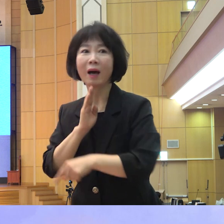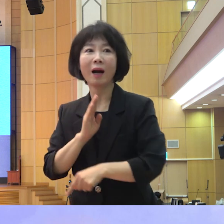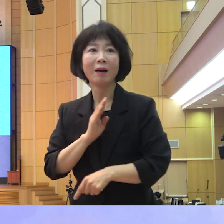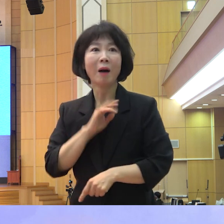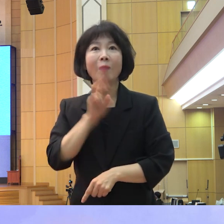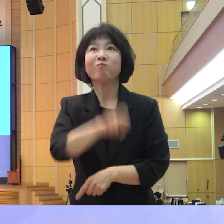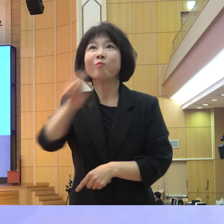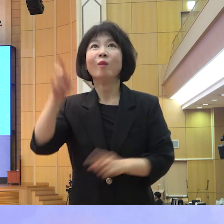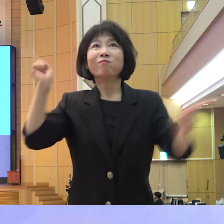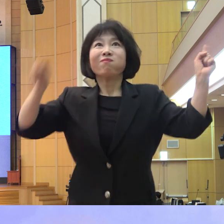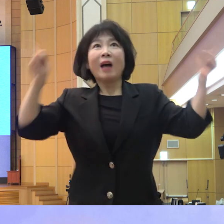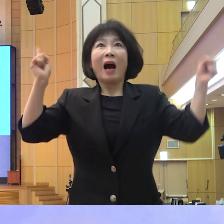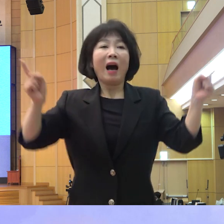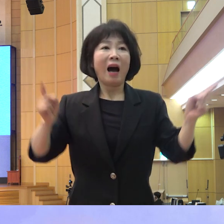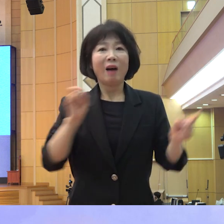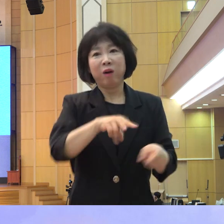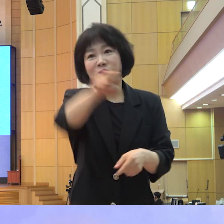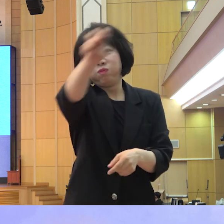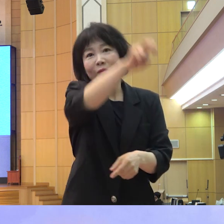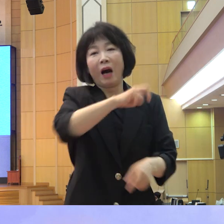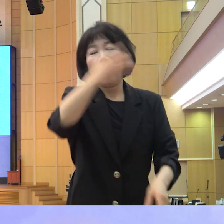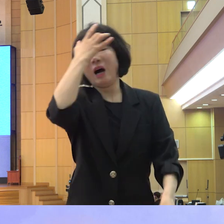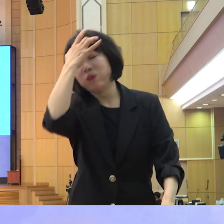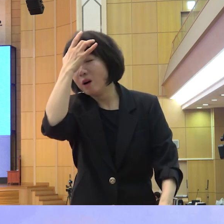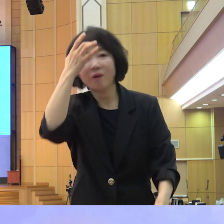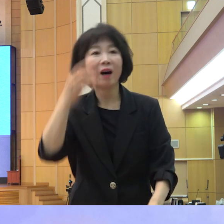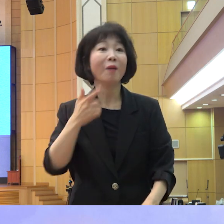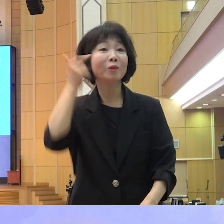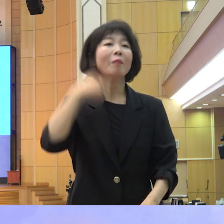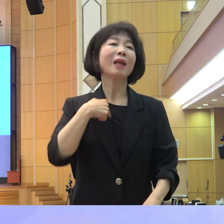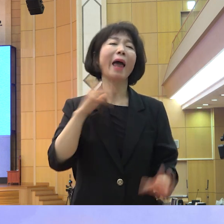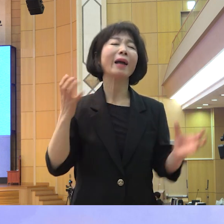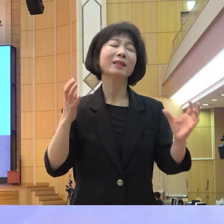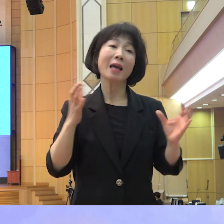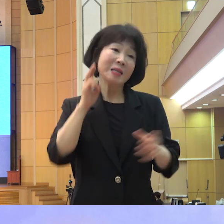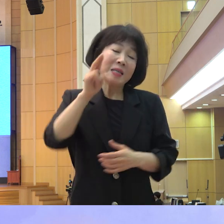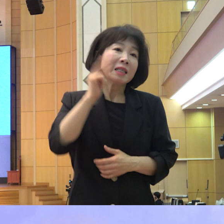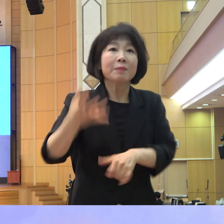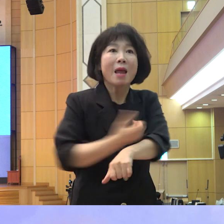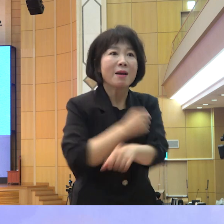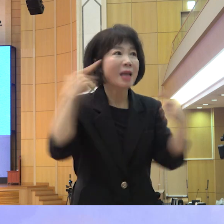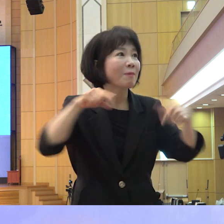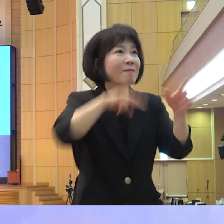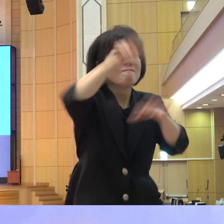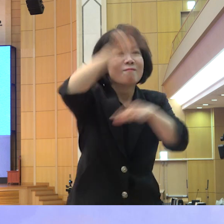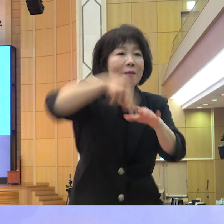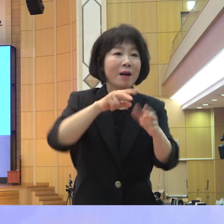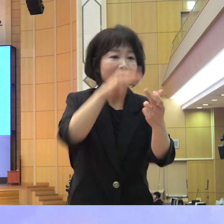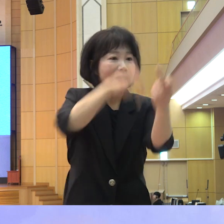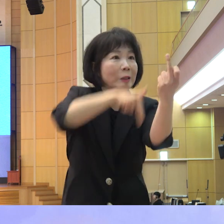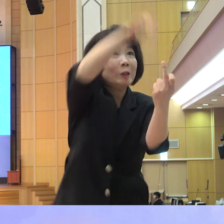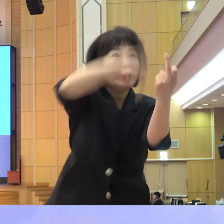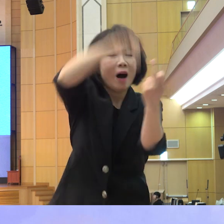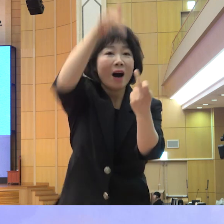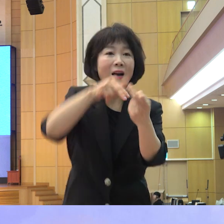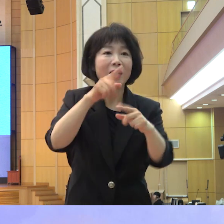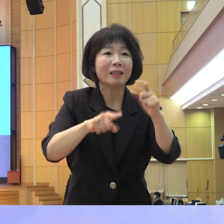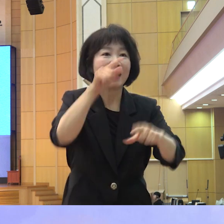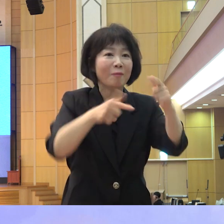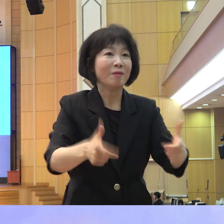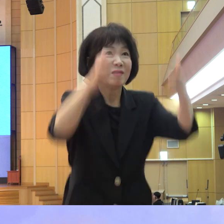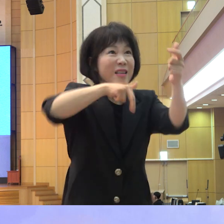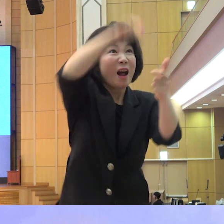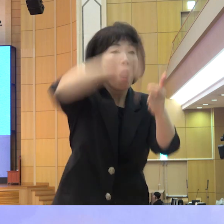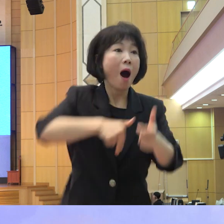시간이 길어지니까 전봇대는 제 집이었고요. 늘 전봇대 올라다녔고요. 그리고